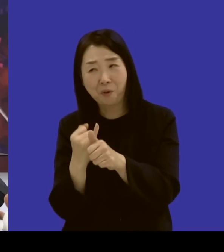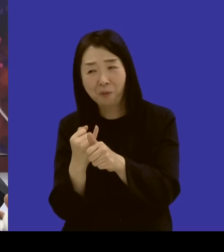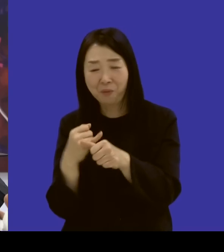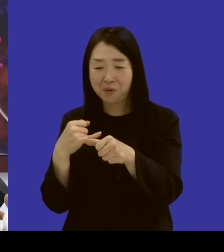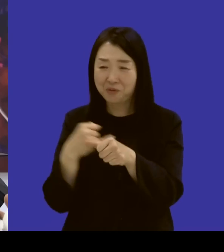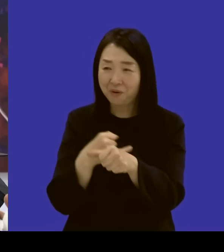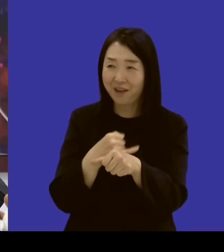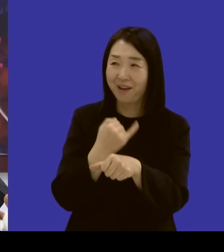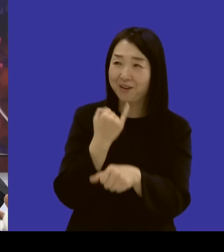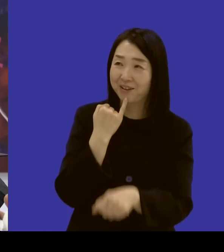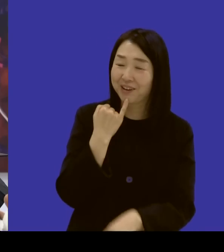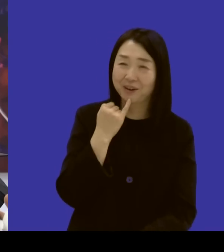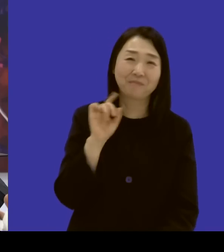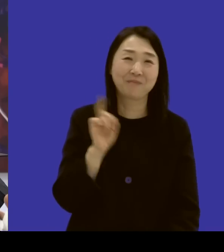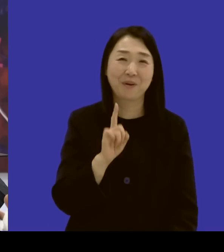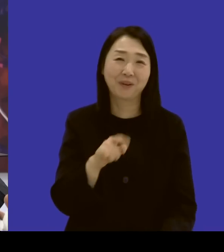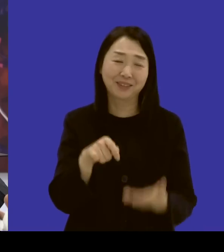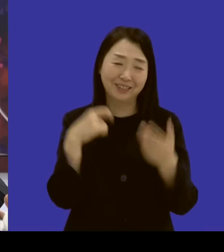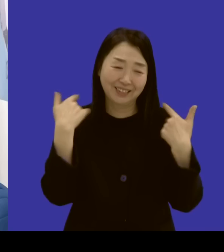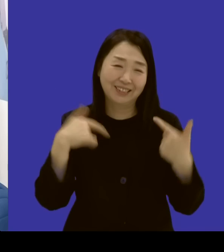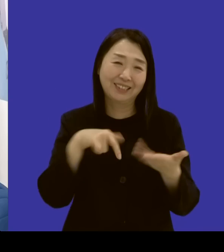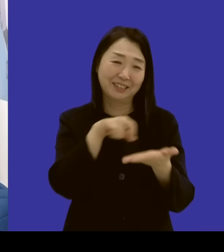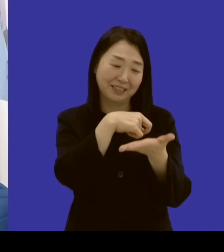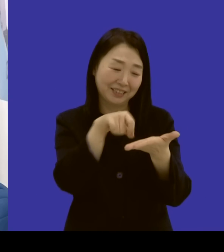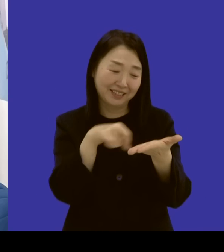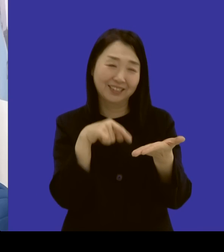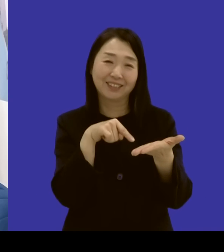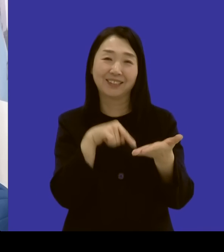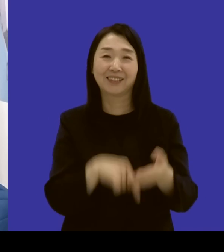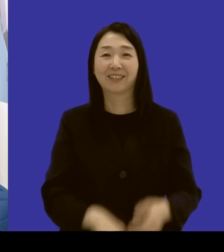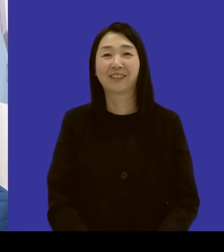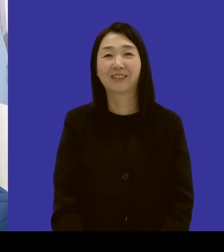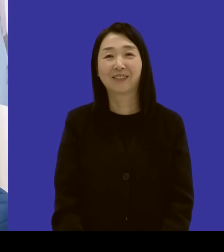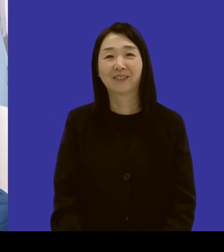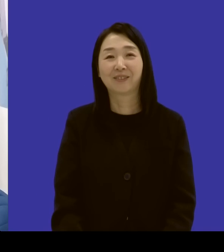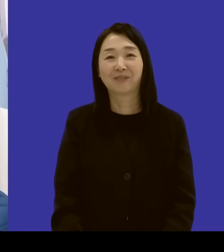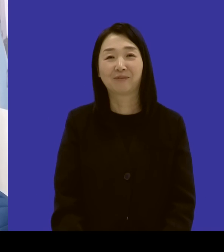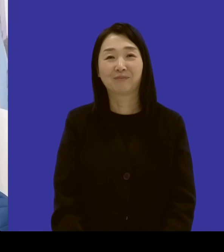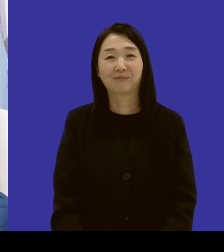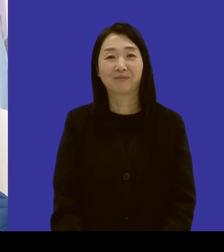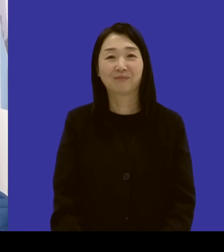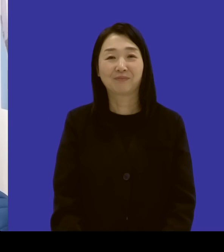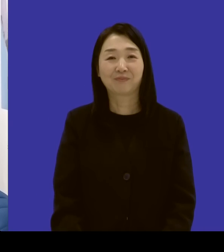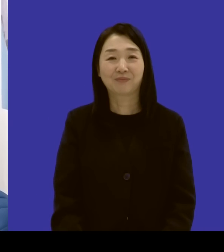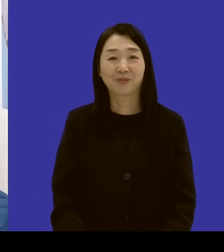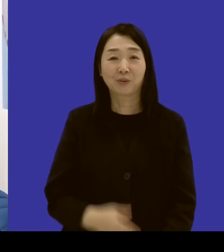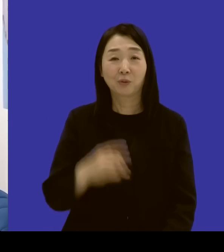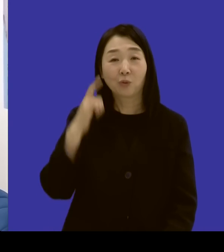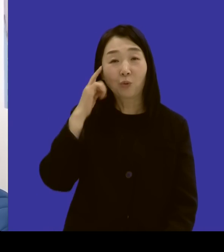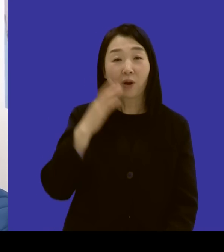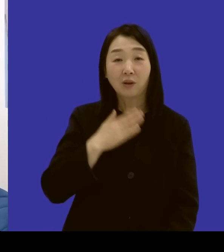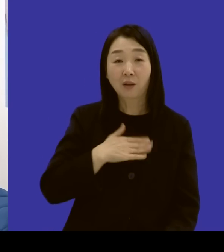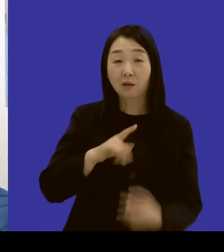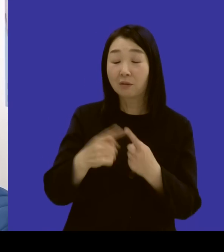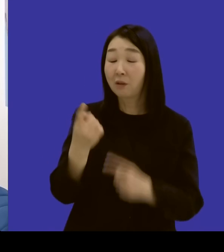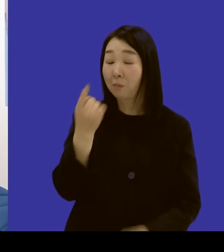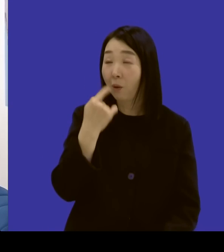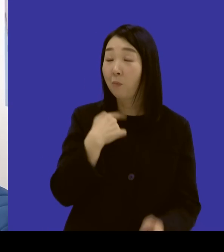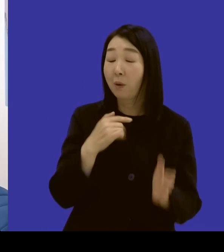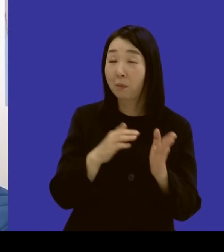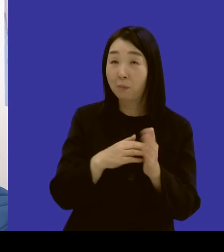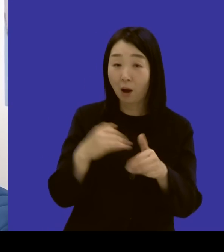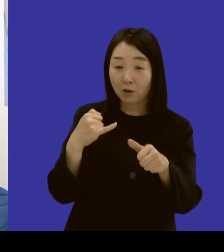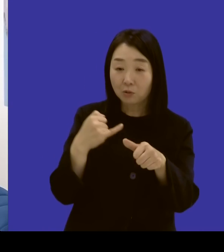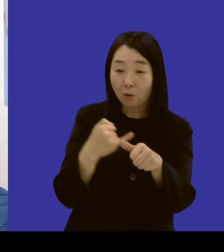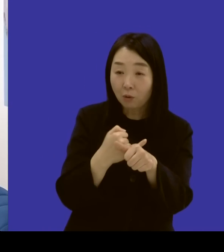그걸 이런 거. 썼어요? 그 일기장처럼. 그리고 아니 왜냐면 저희는 그렇게 그렇게 배우고 그렇게 알고 있었잖아요. 무조건 연애하면